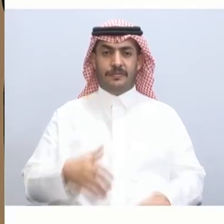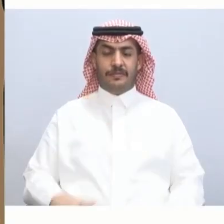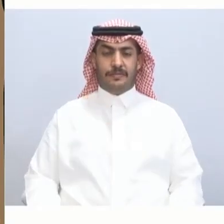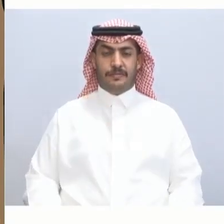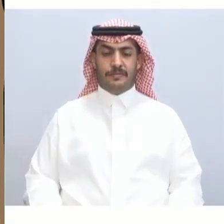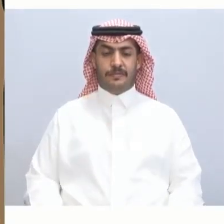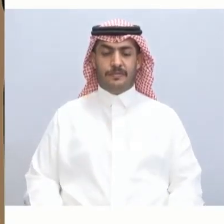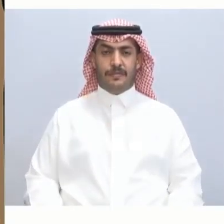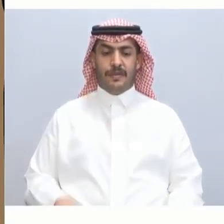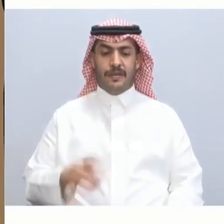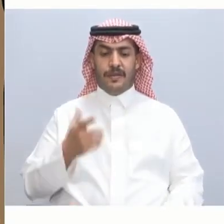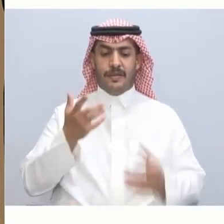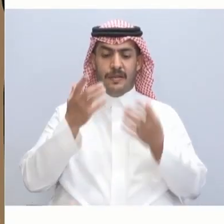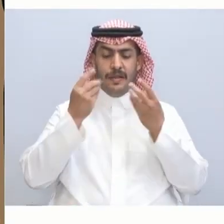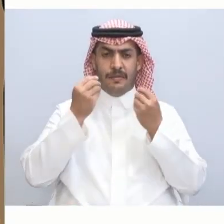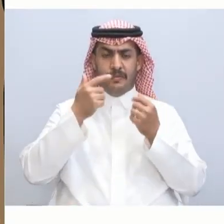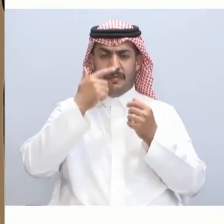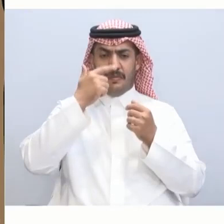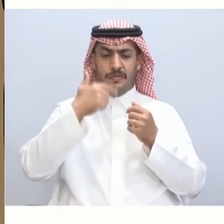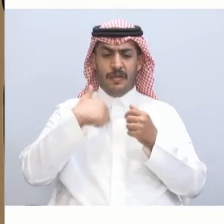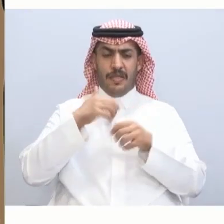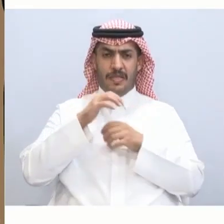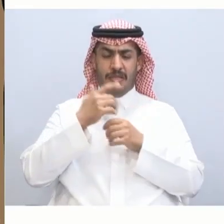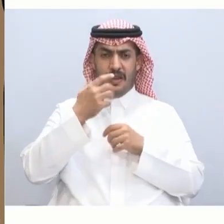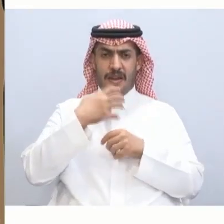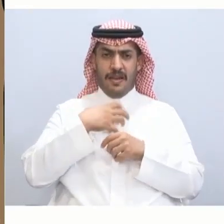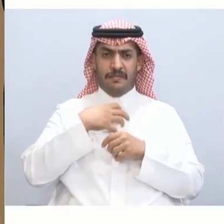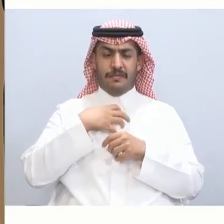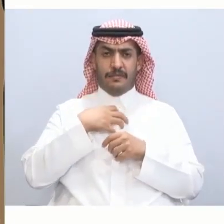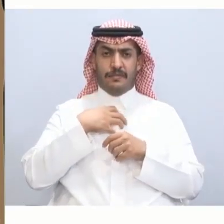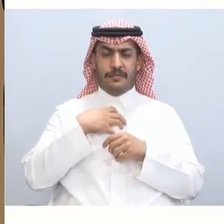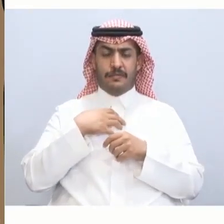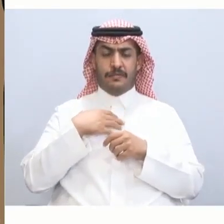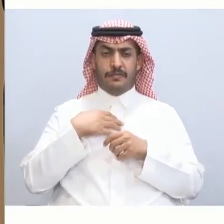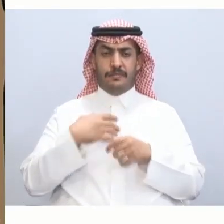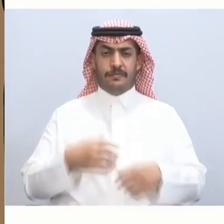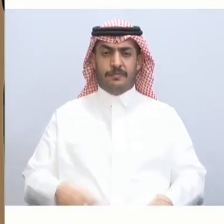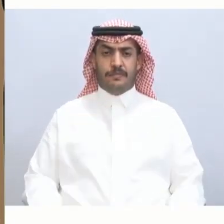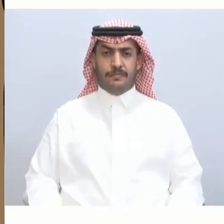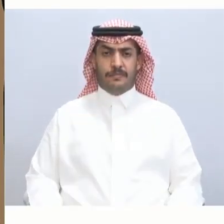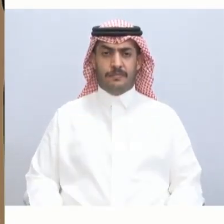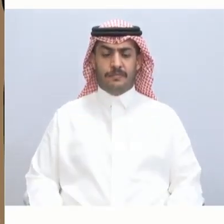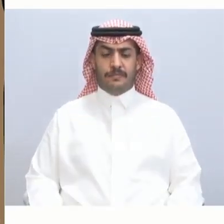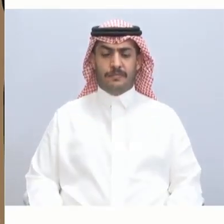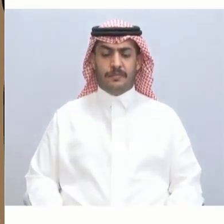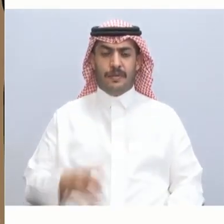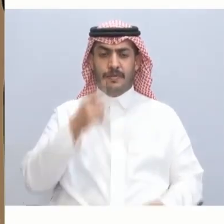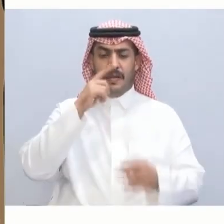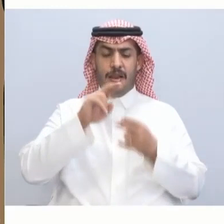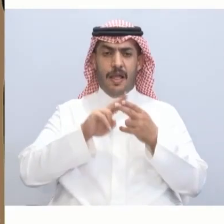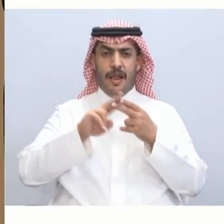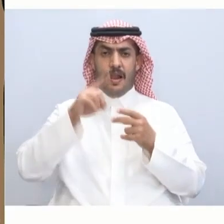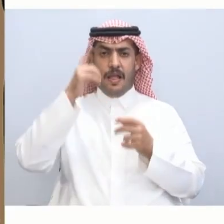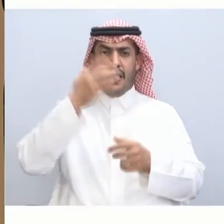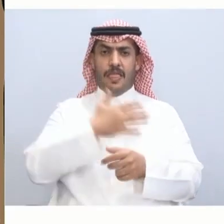نفسي كيف تعلمين انك تعانين من ضغط نفسي كيف تتصرفين